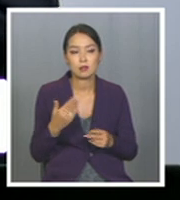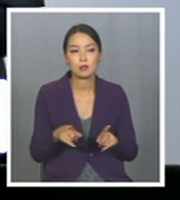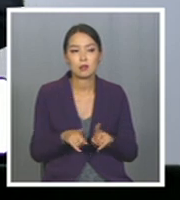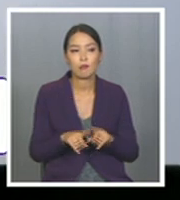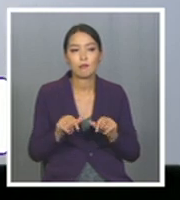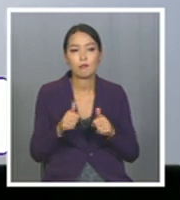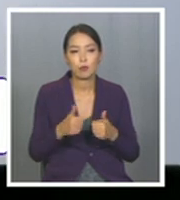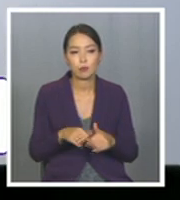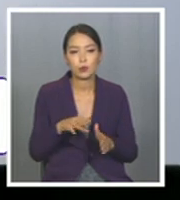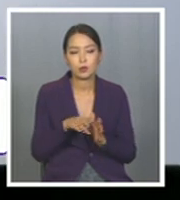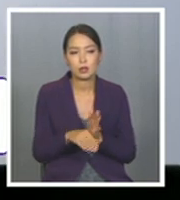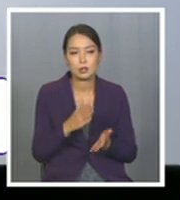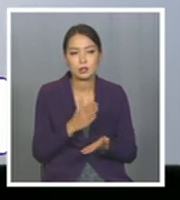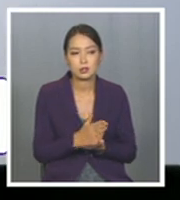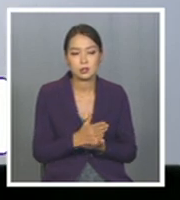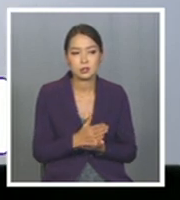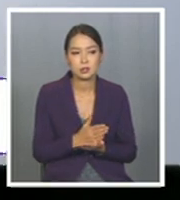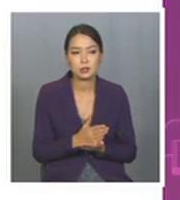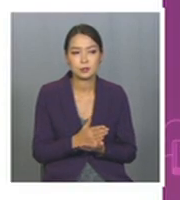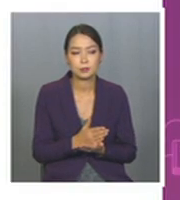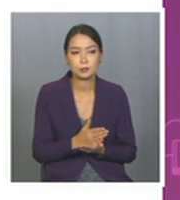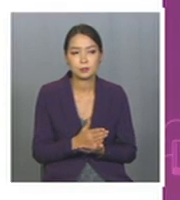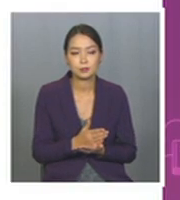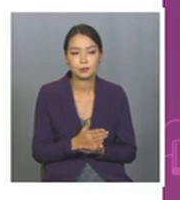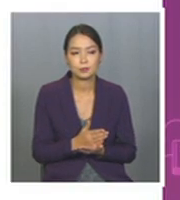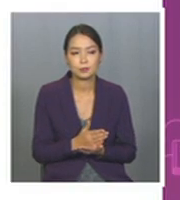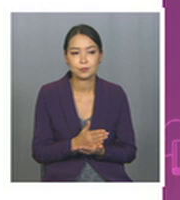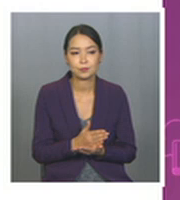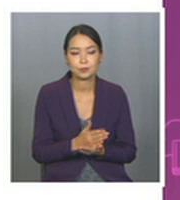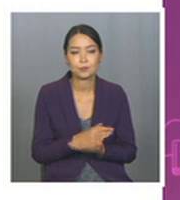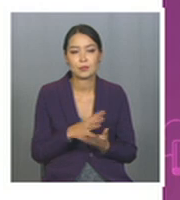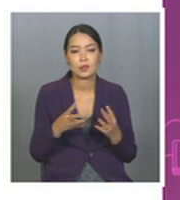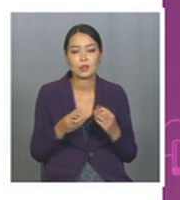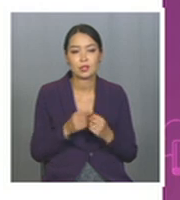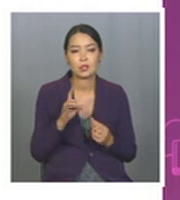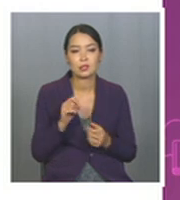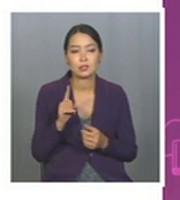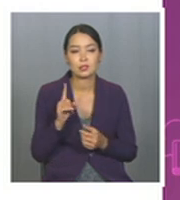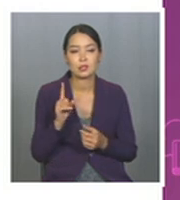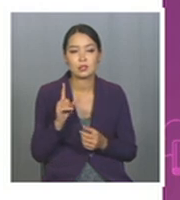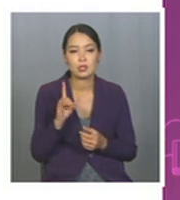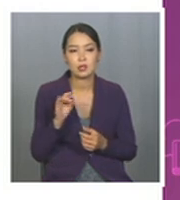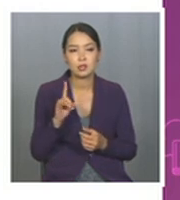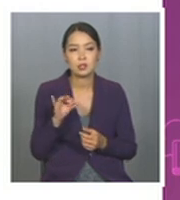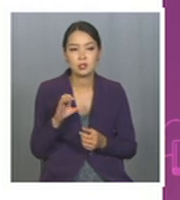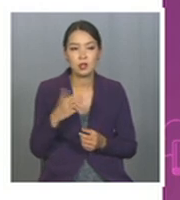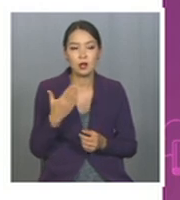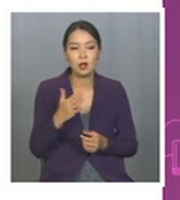енеді. Яғни міне жалпы резисторға түсетін кернеудің квадратын